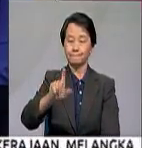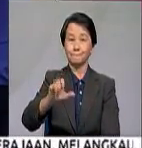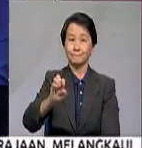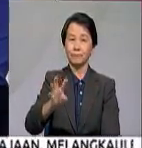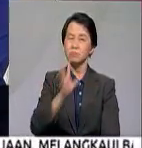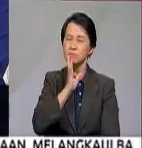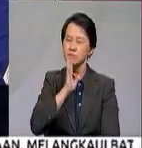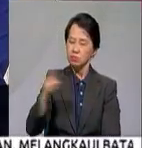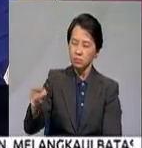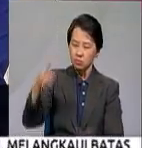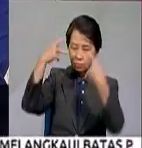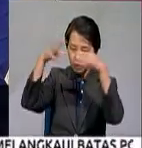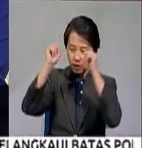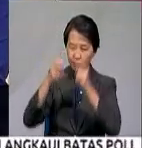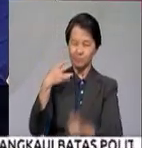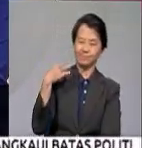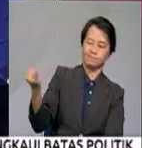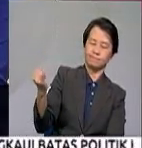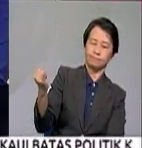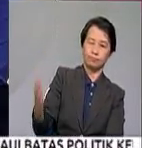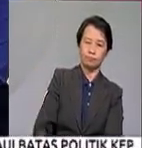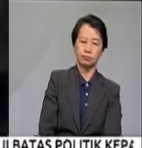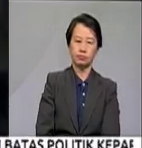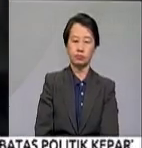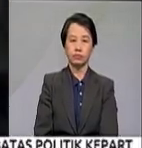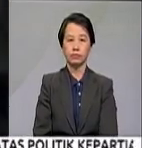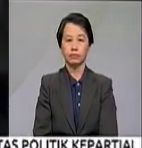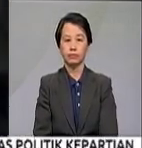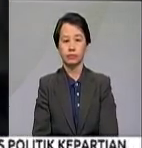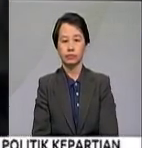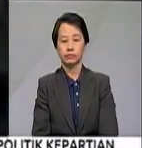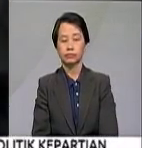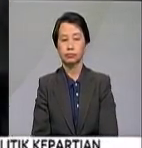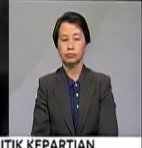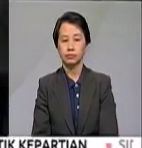mendakwa Trump sebagai pengkhianat.